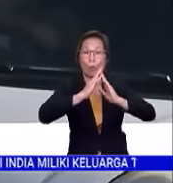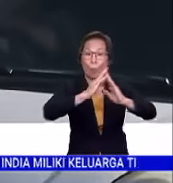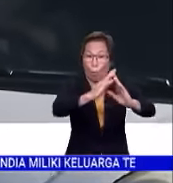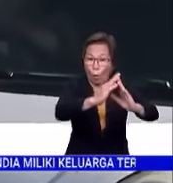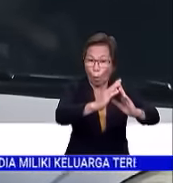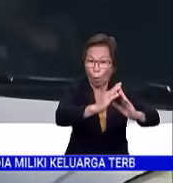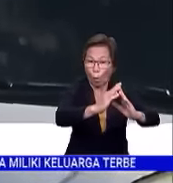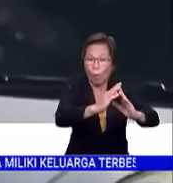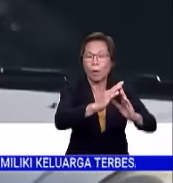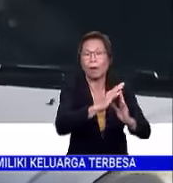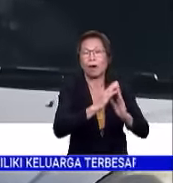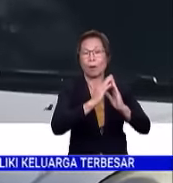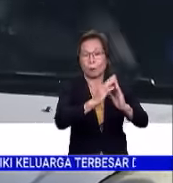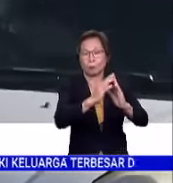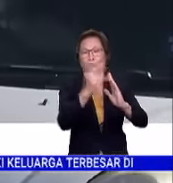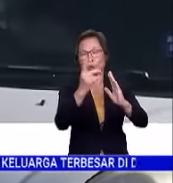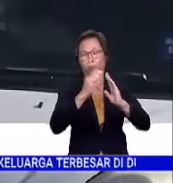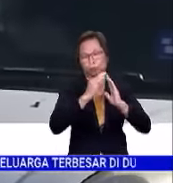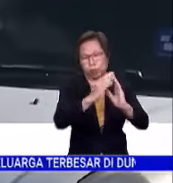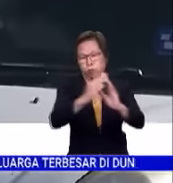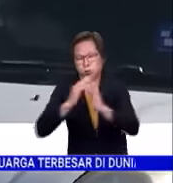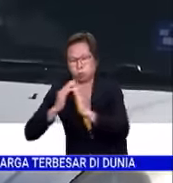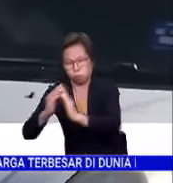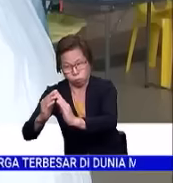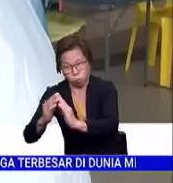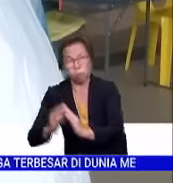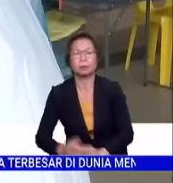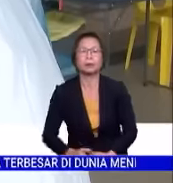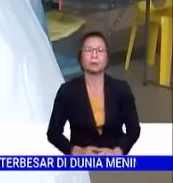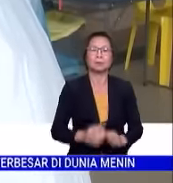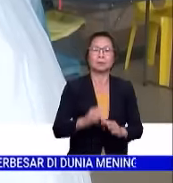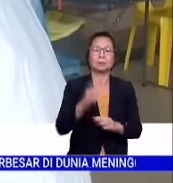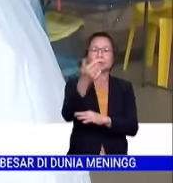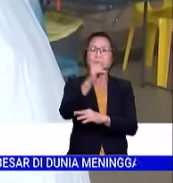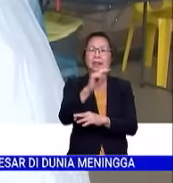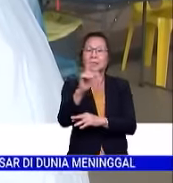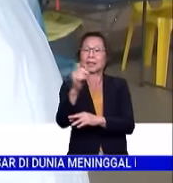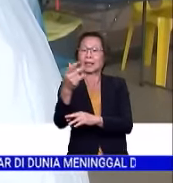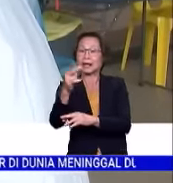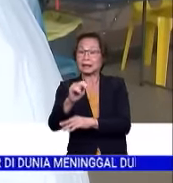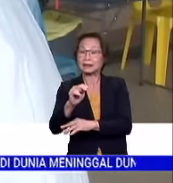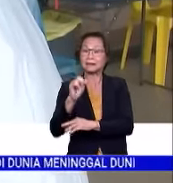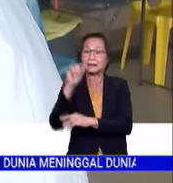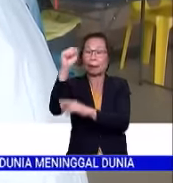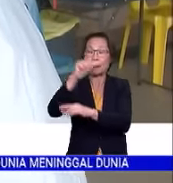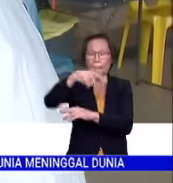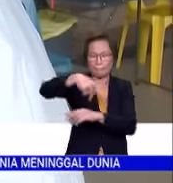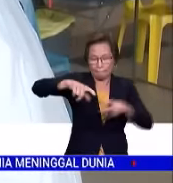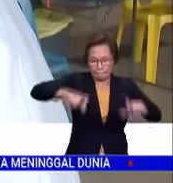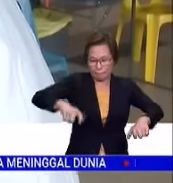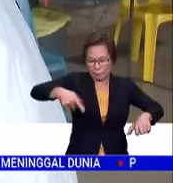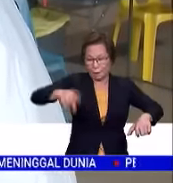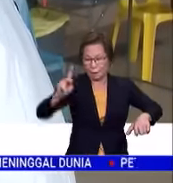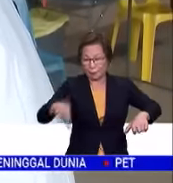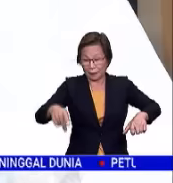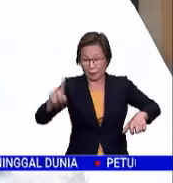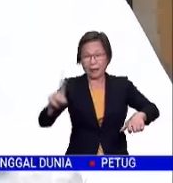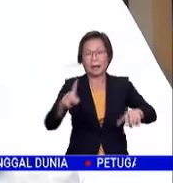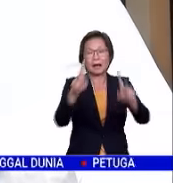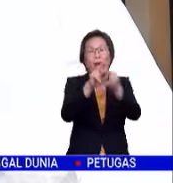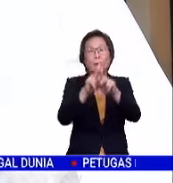Alat Anak Mukan dan Mukah Palm Oil Mill. Manakala di Sandakan Sabah, PKPD dilaksanakan di Kampung Sundang